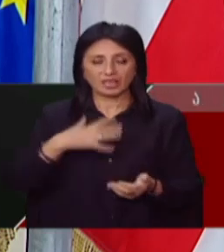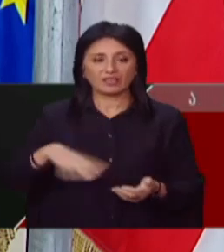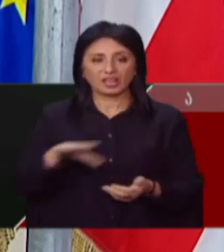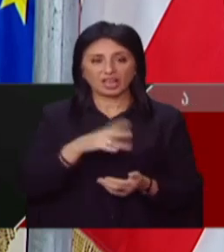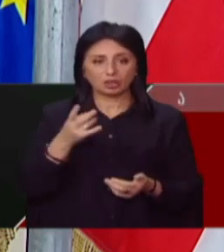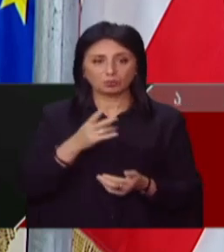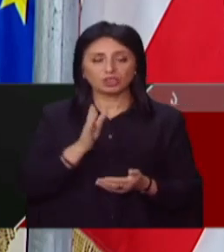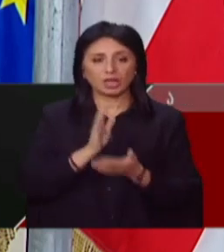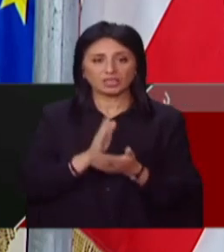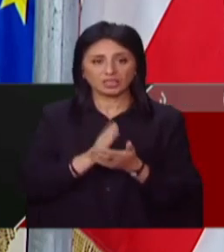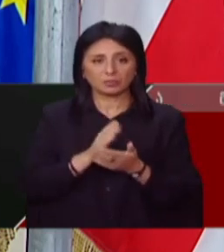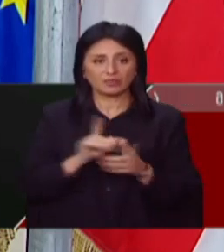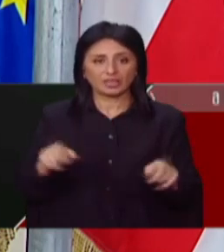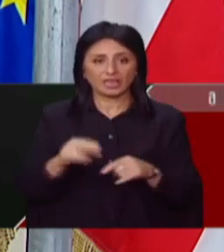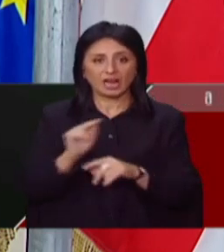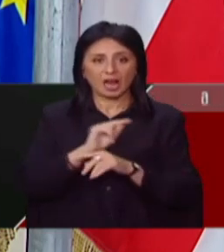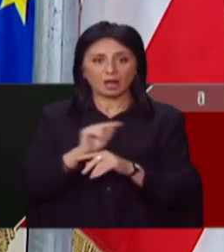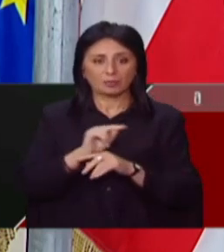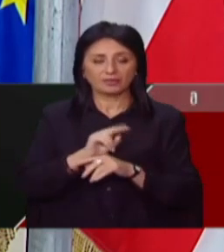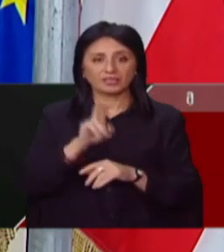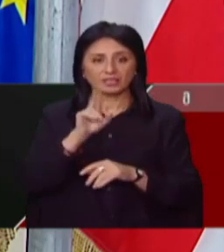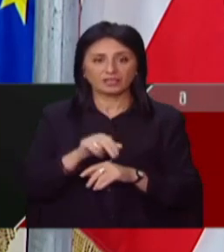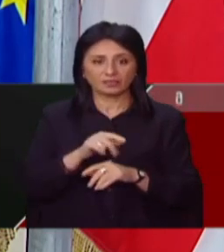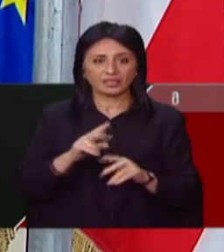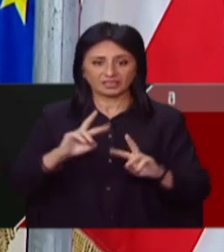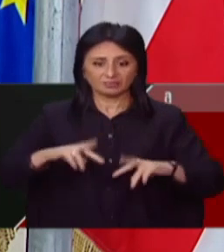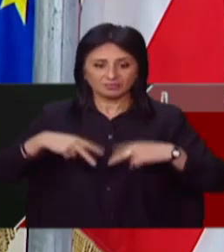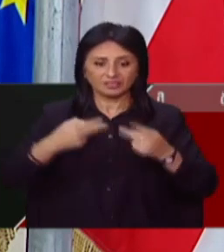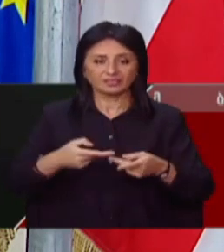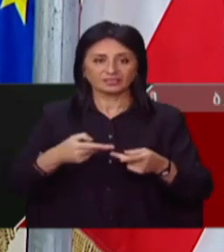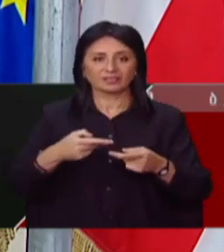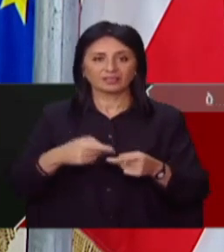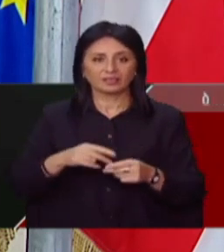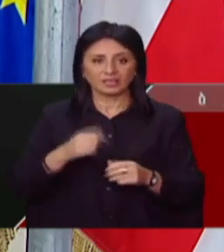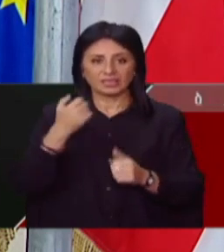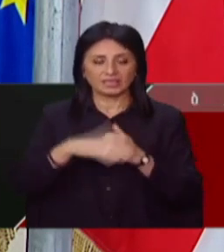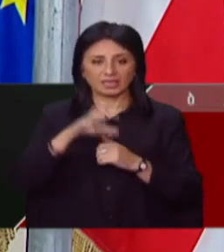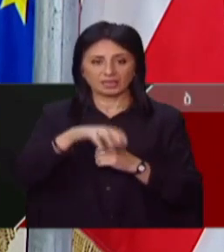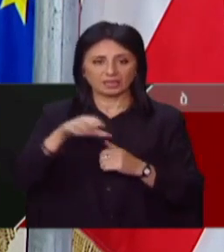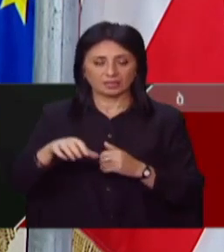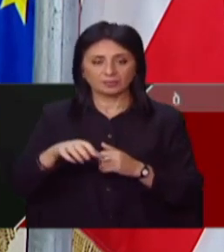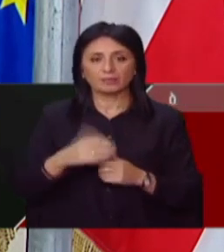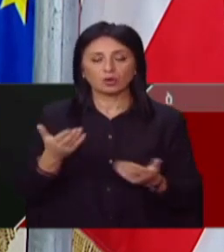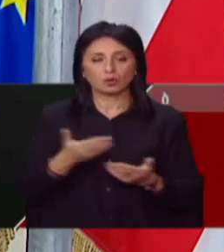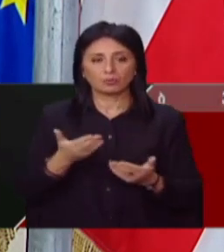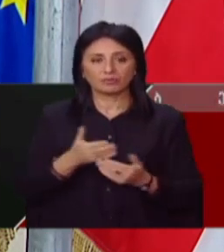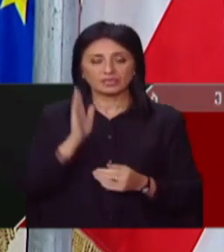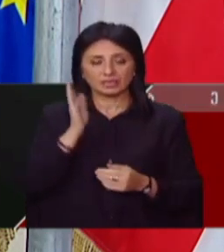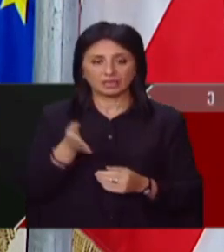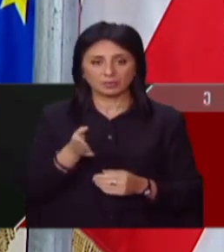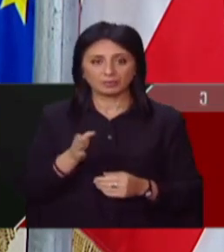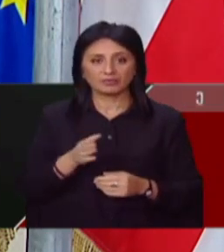ქვეყანაში არსებობდეს რეაბილიტაციის და რესოციალიზაციის ცენტრები, რომლებიც